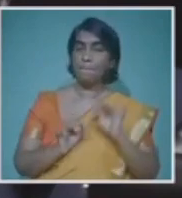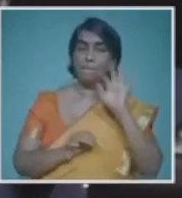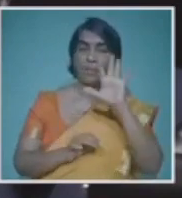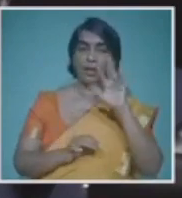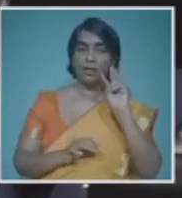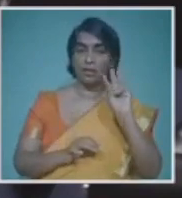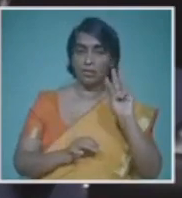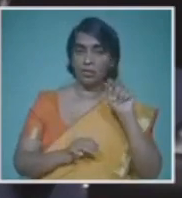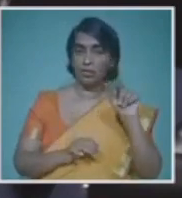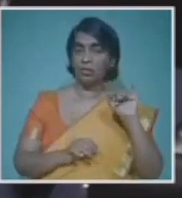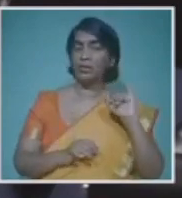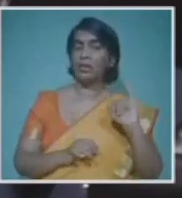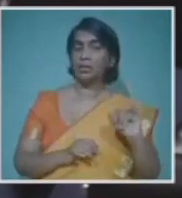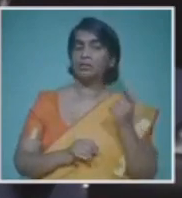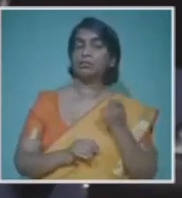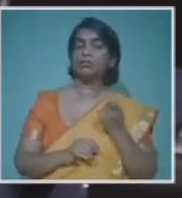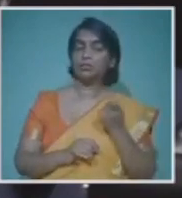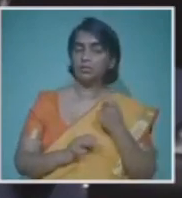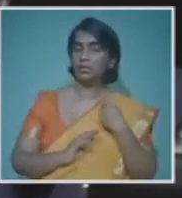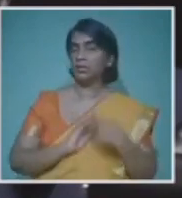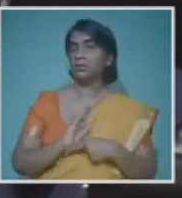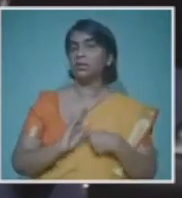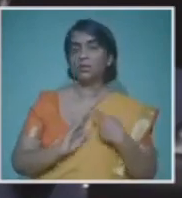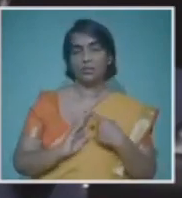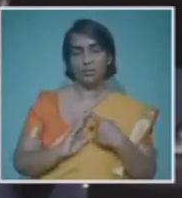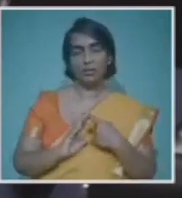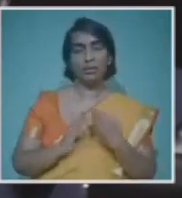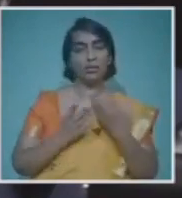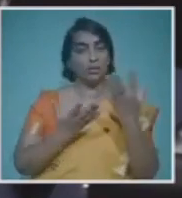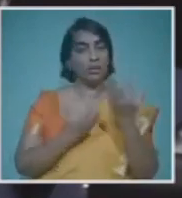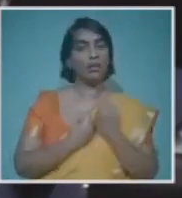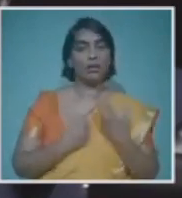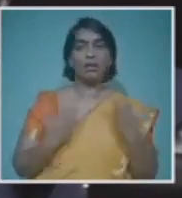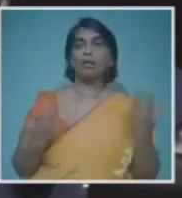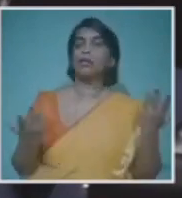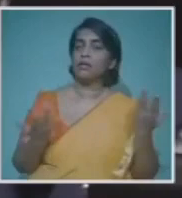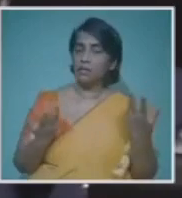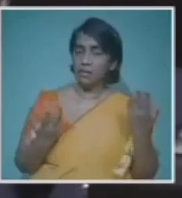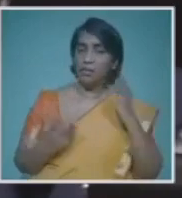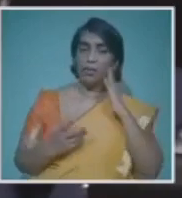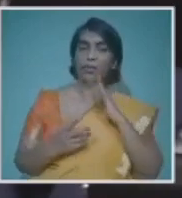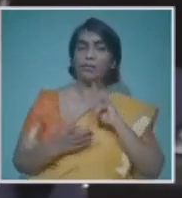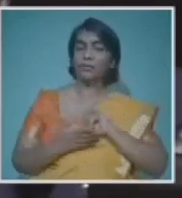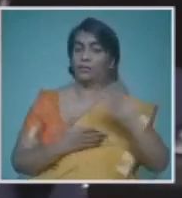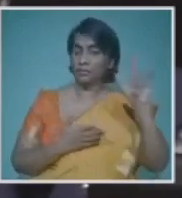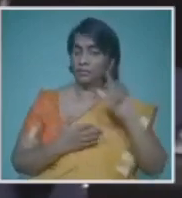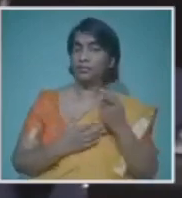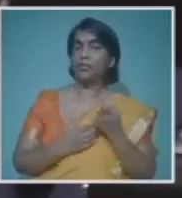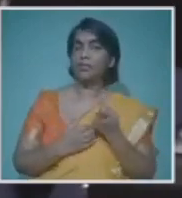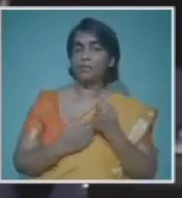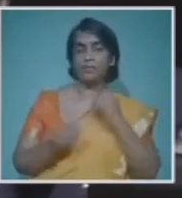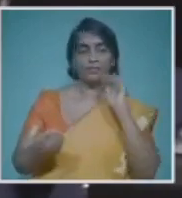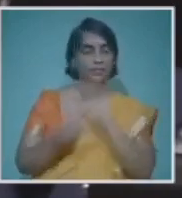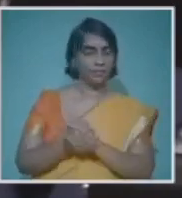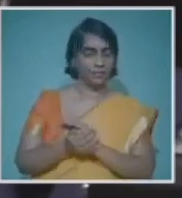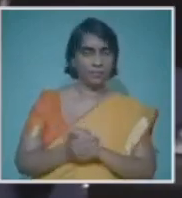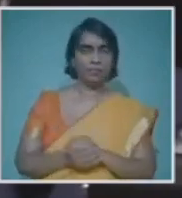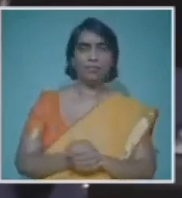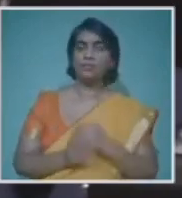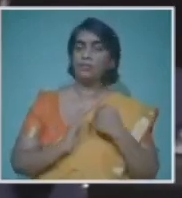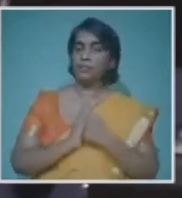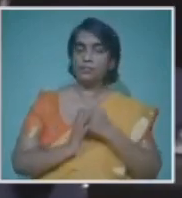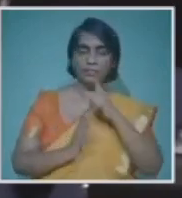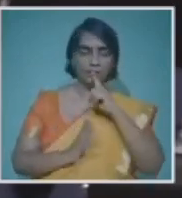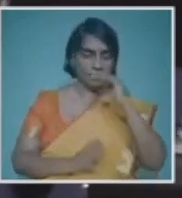following this practice by parking money overseas. දැන් මේ වාර්තාව අනුව ගරු නියෝජ්‍ය